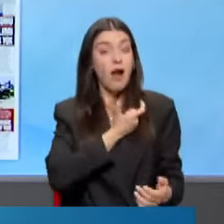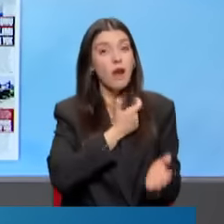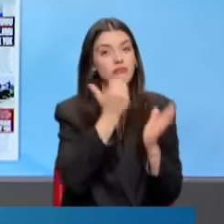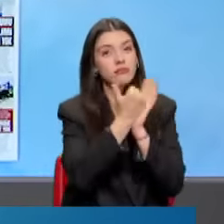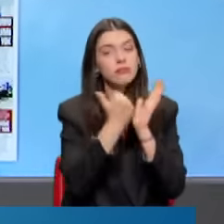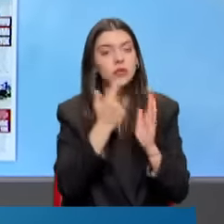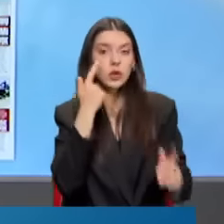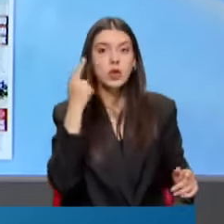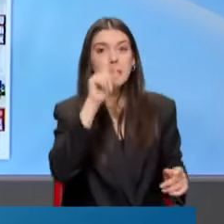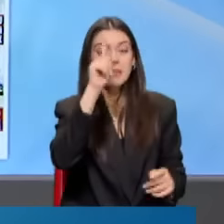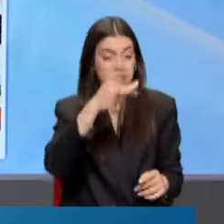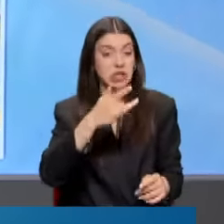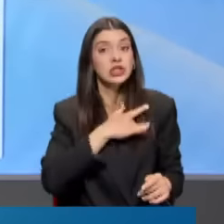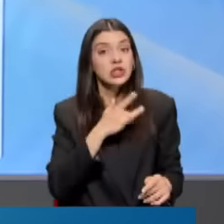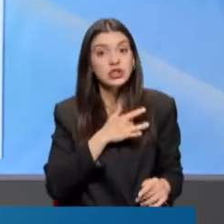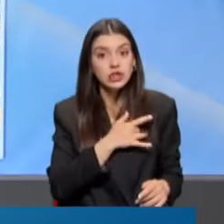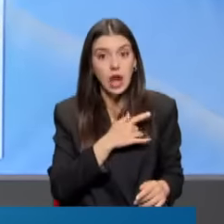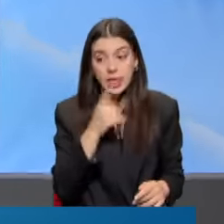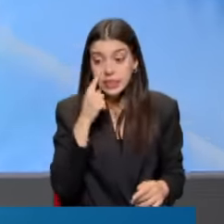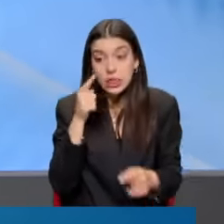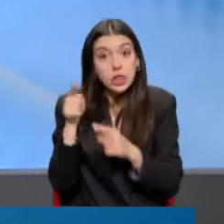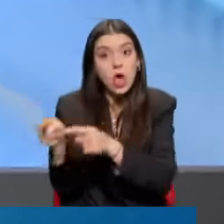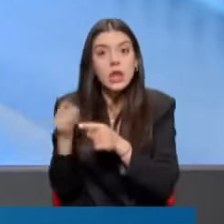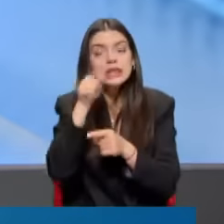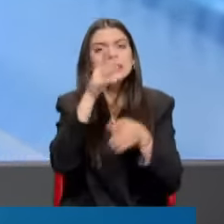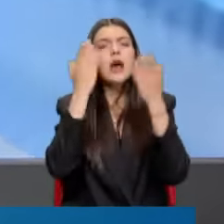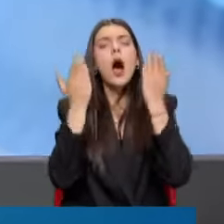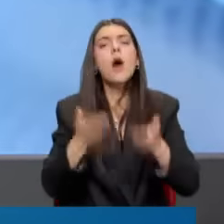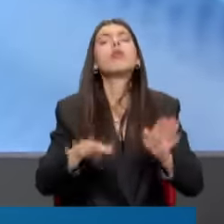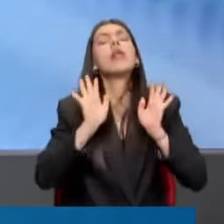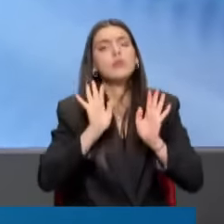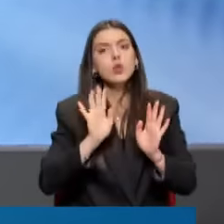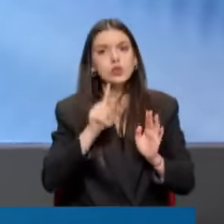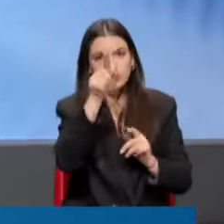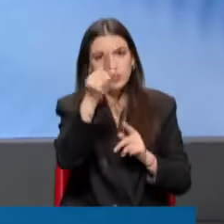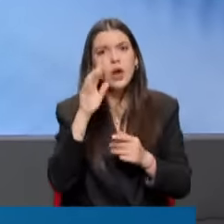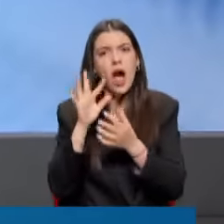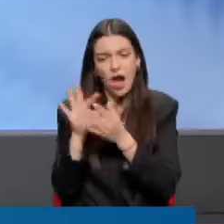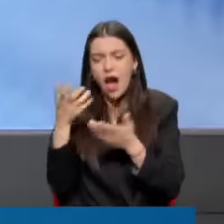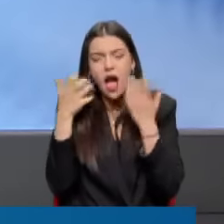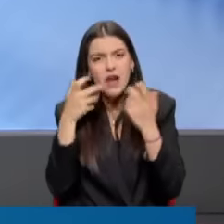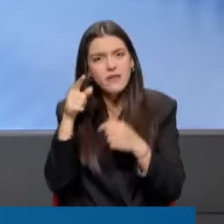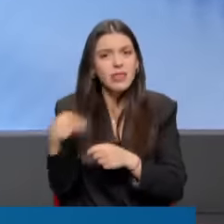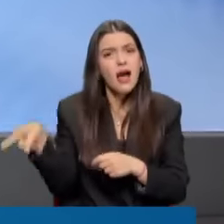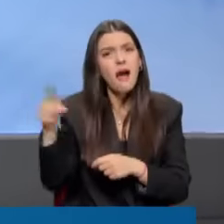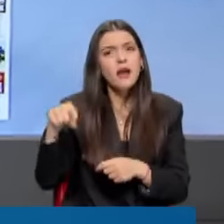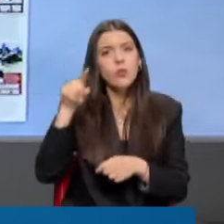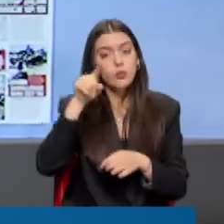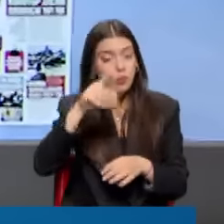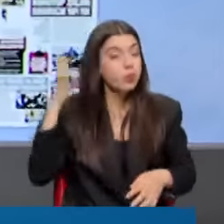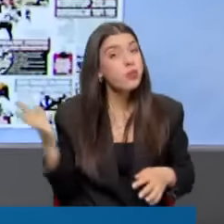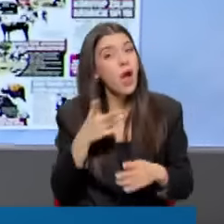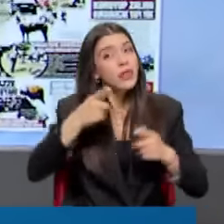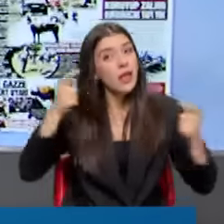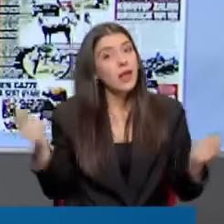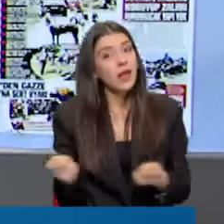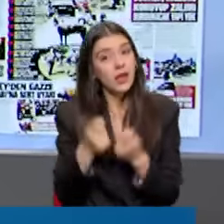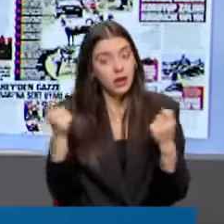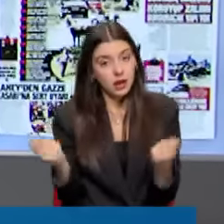bir can taşıdığını dahi kabul edemediğiniz bu hayvanlarla ilgili bu kadar Efor sarf